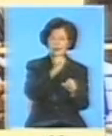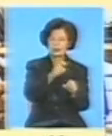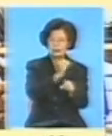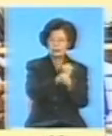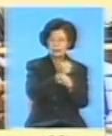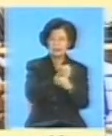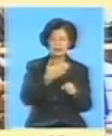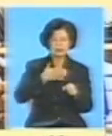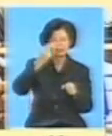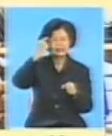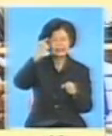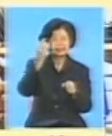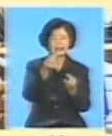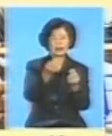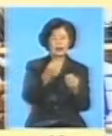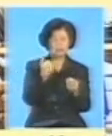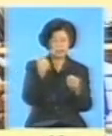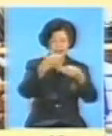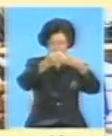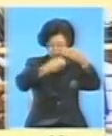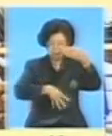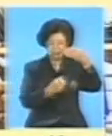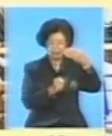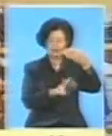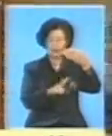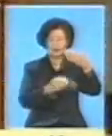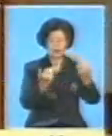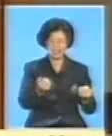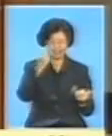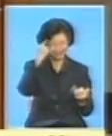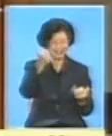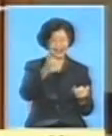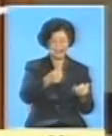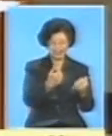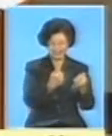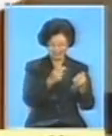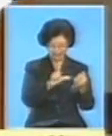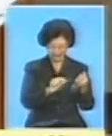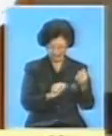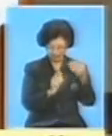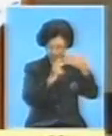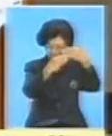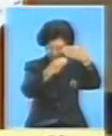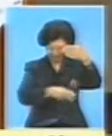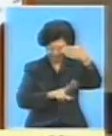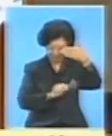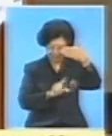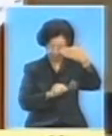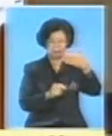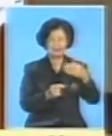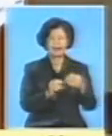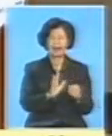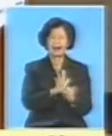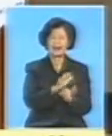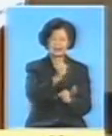ดเร็วๆได้มา12ข้อวันนี้คิดได้ประมาณ20ข้อเอา12ก่อนแล้วกันนะขอให้มันทำได้ก่อนนะครับต